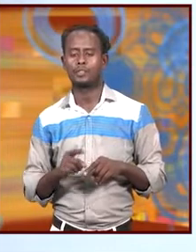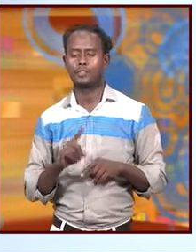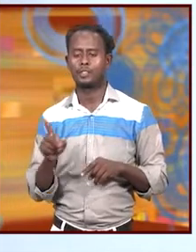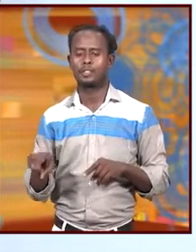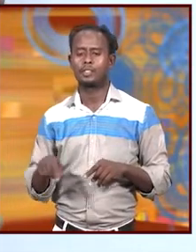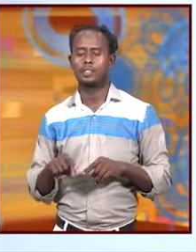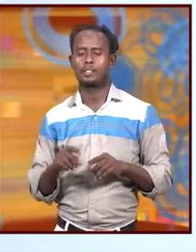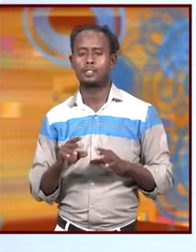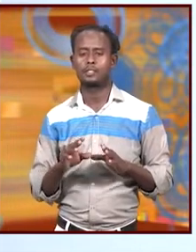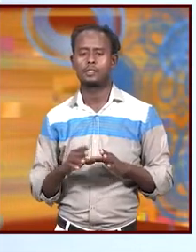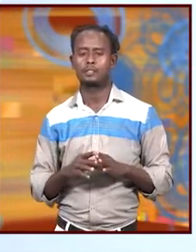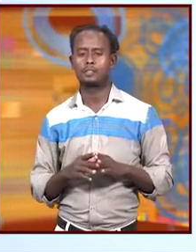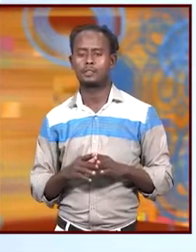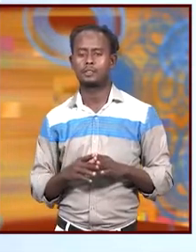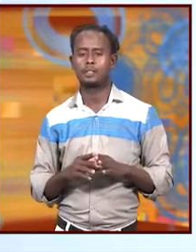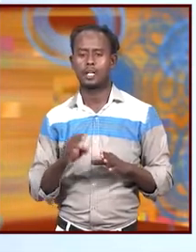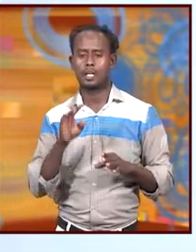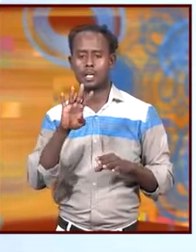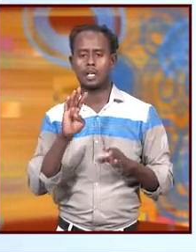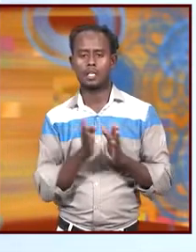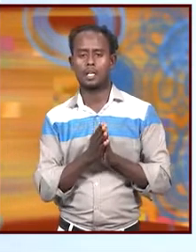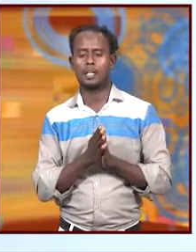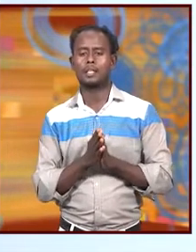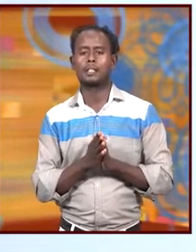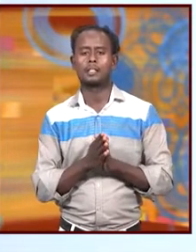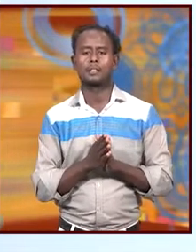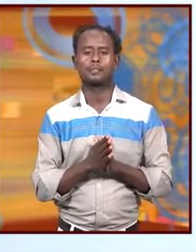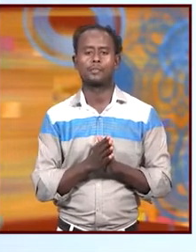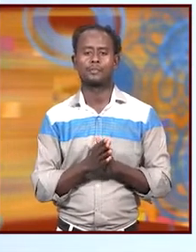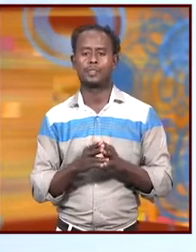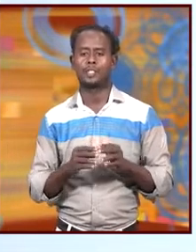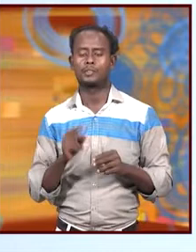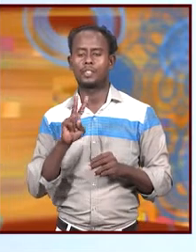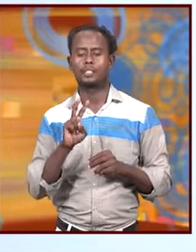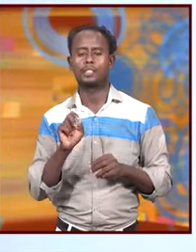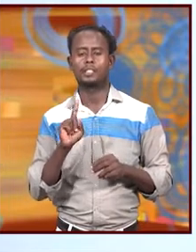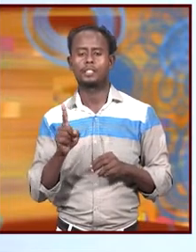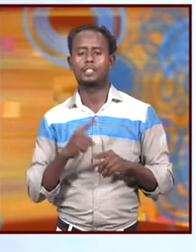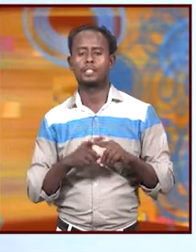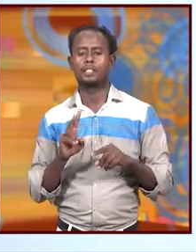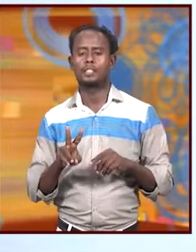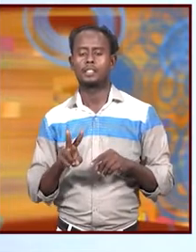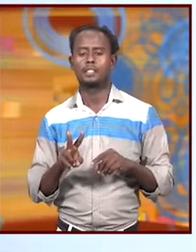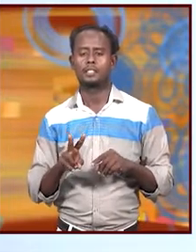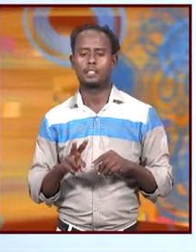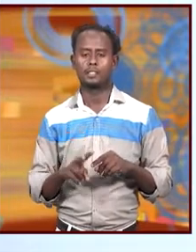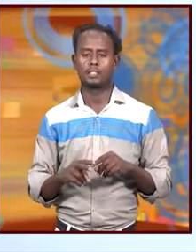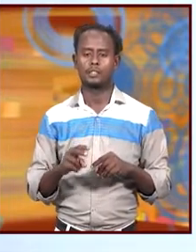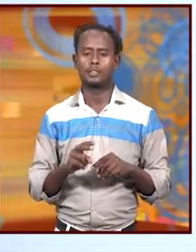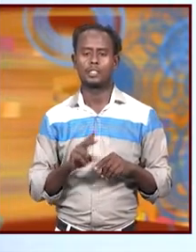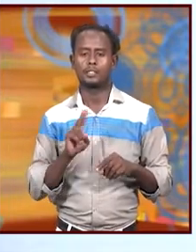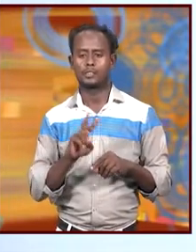4 × 7 = 28, 2 × 2 = 2, 4 × 5 = 20, 22 ஆமாம்